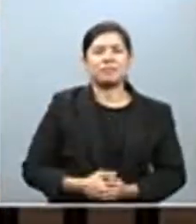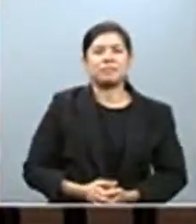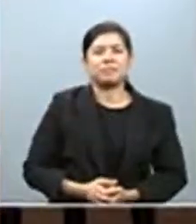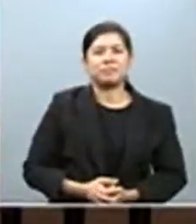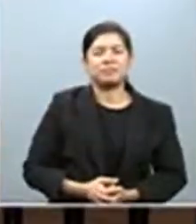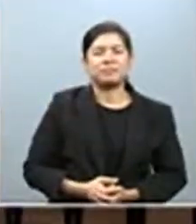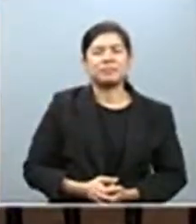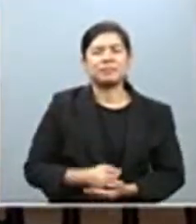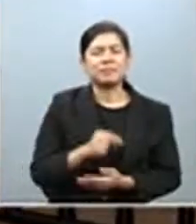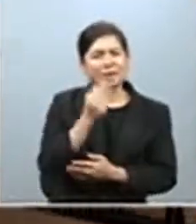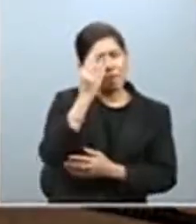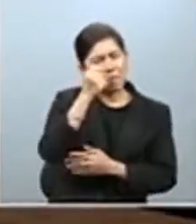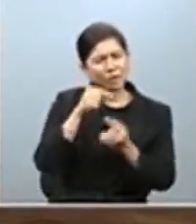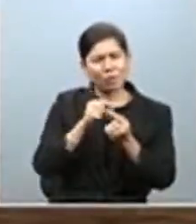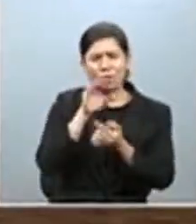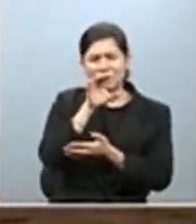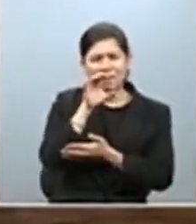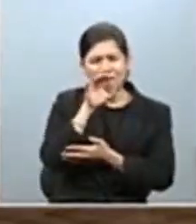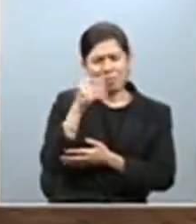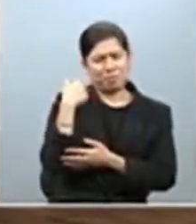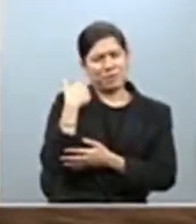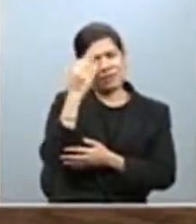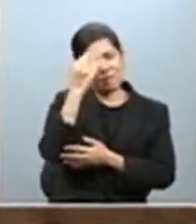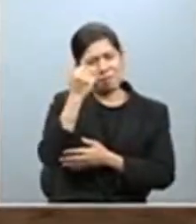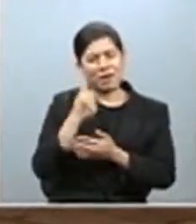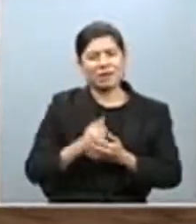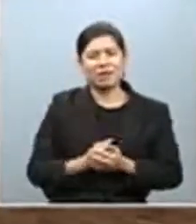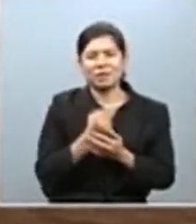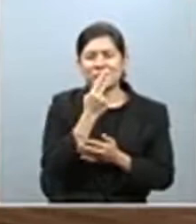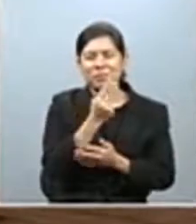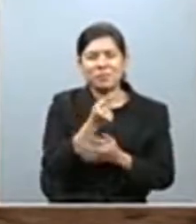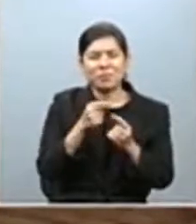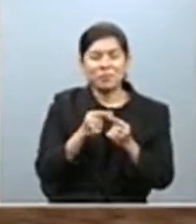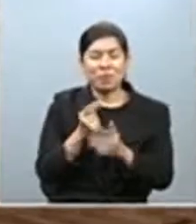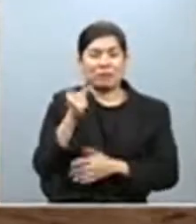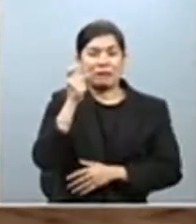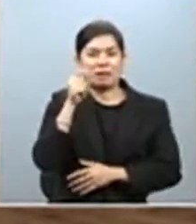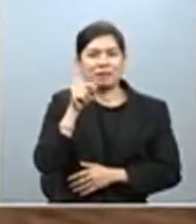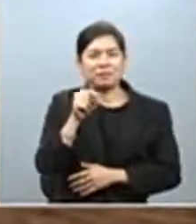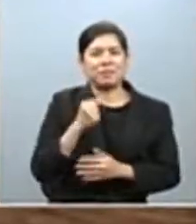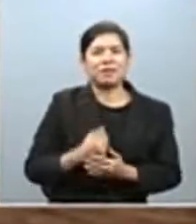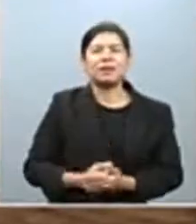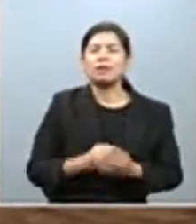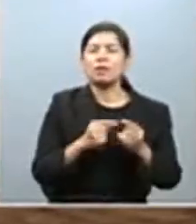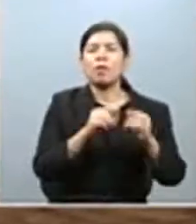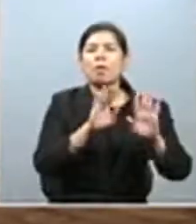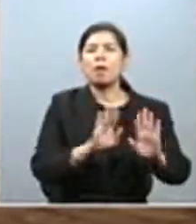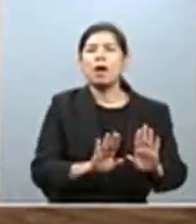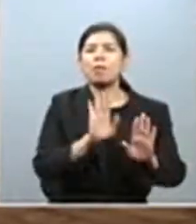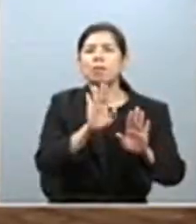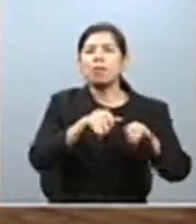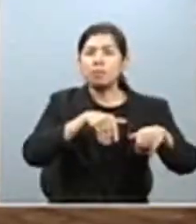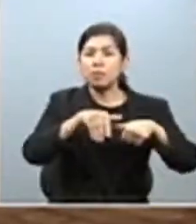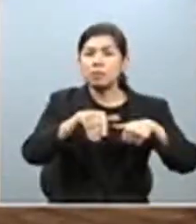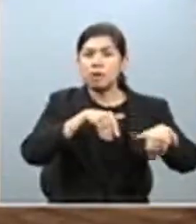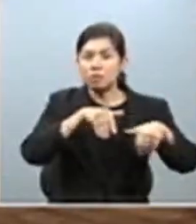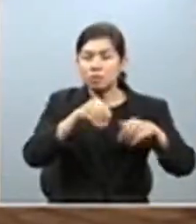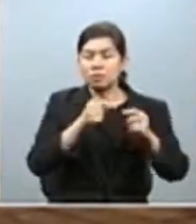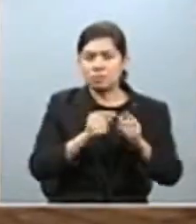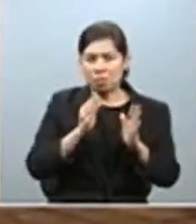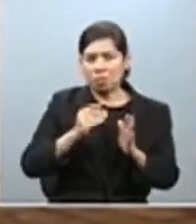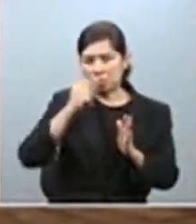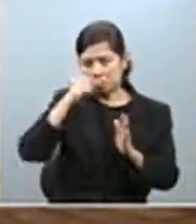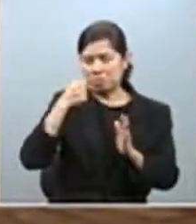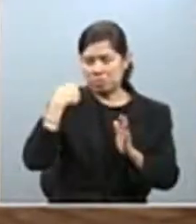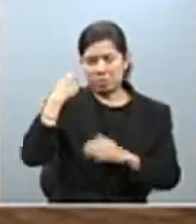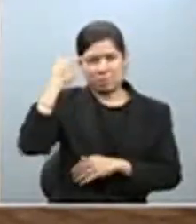่ทำไมจะต้องมีเสียงประกอบการใหญ่ขนาดนั้นโอ้ภูมิปัญญาชาวบ้านนะนี่ไงคนไทยเนี่ยมีอะไรดีๆเยอะ